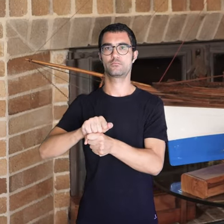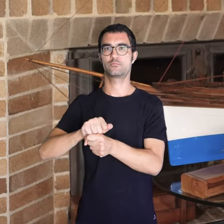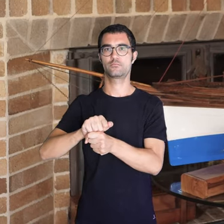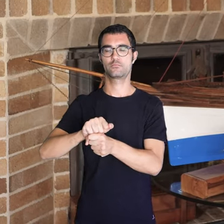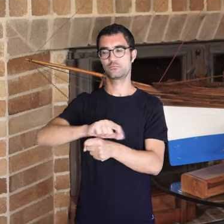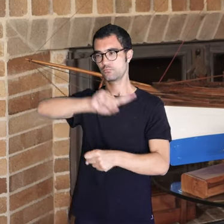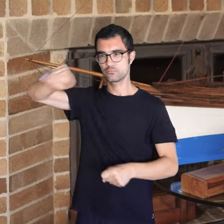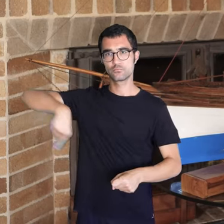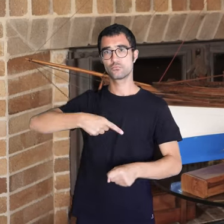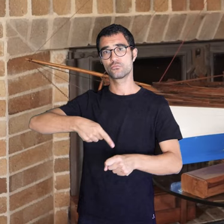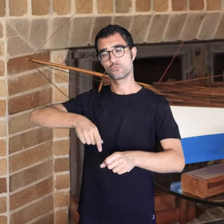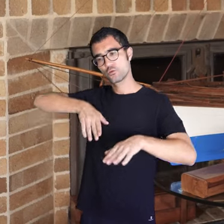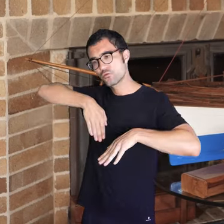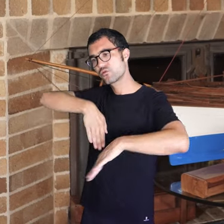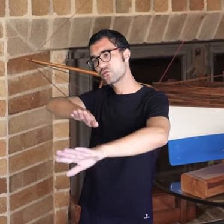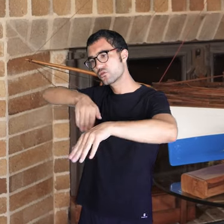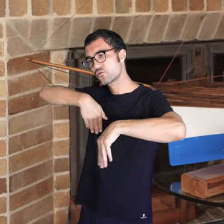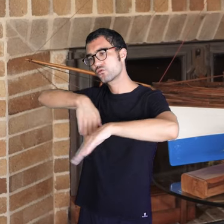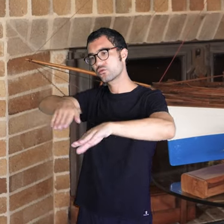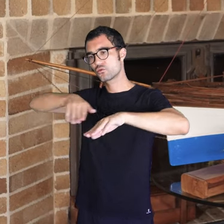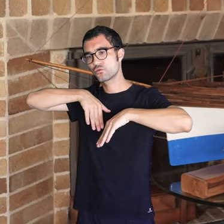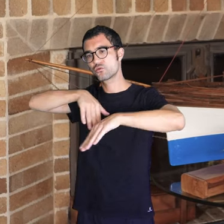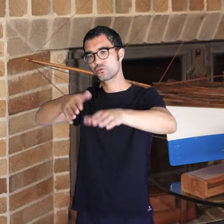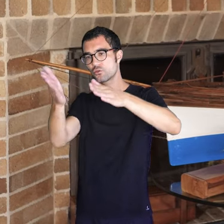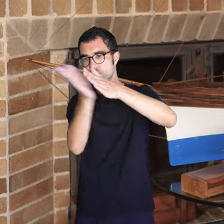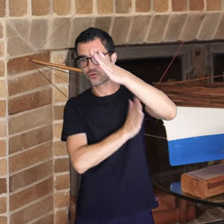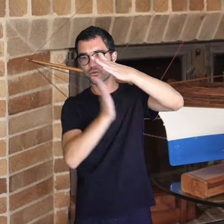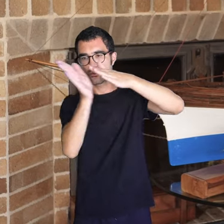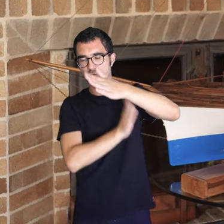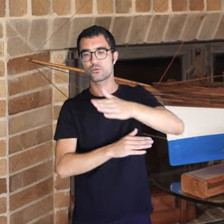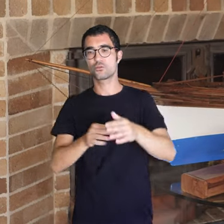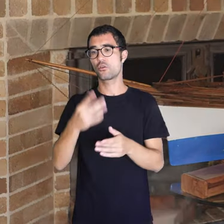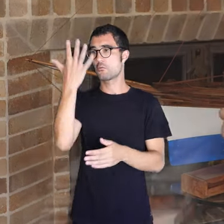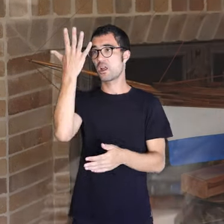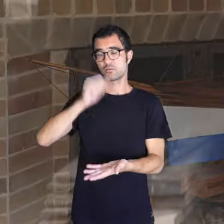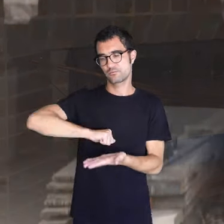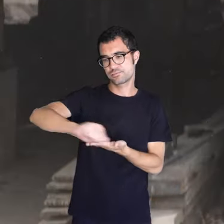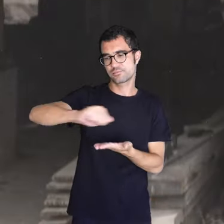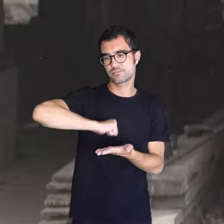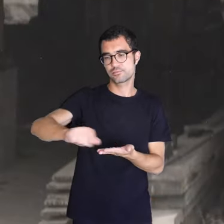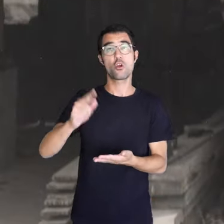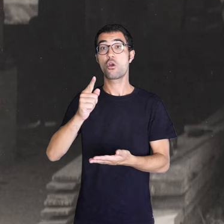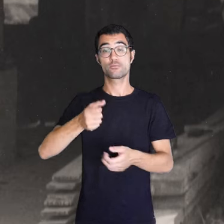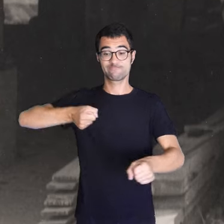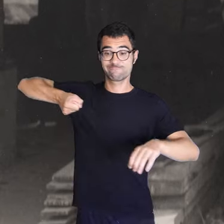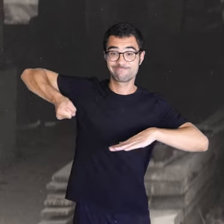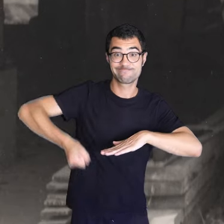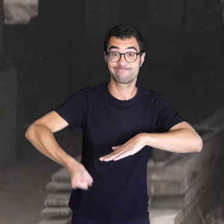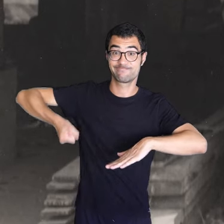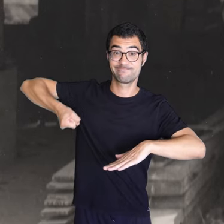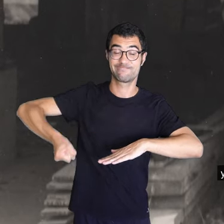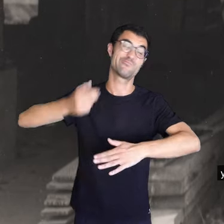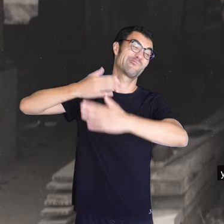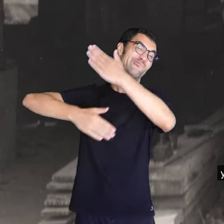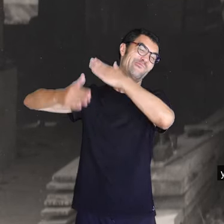ja fos amb un cimfit més petit o amb una serra, perquè molta cosa se feia també a